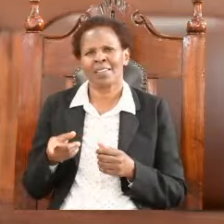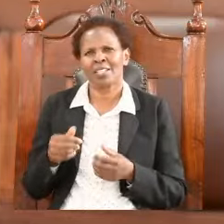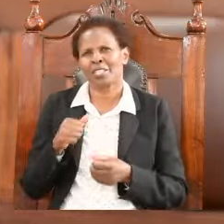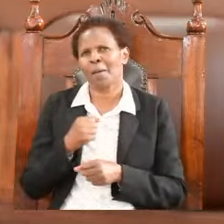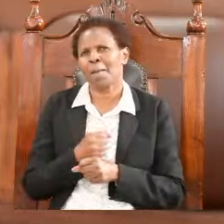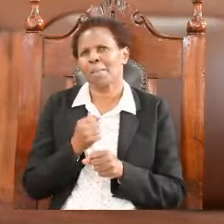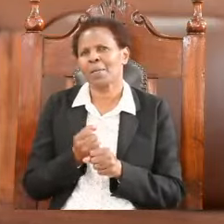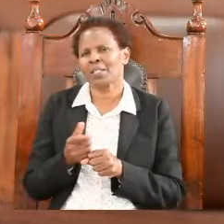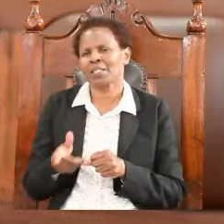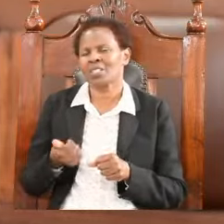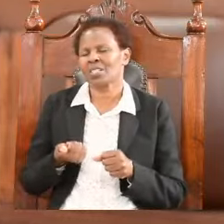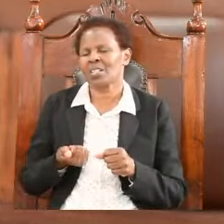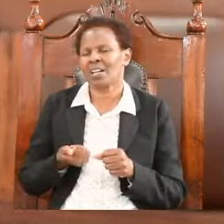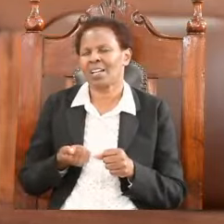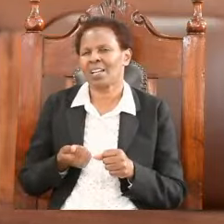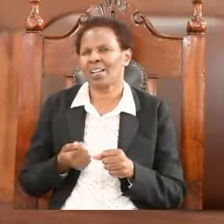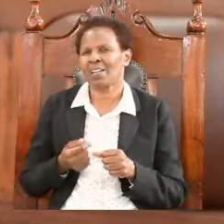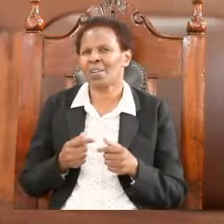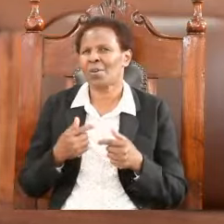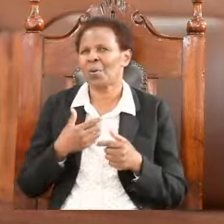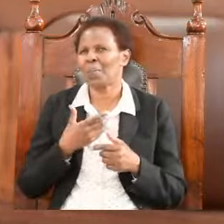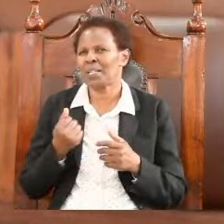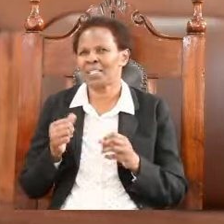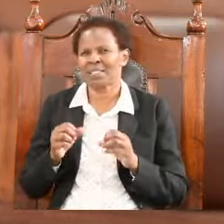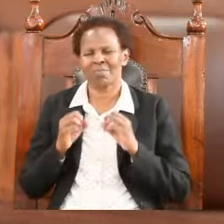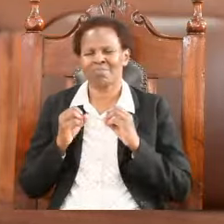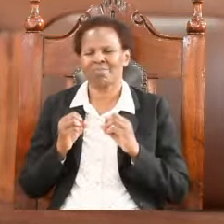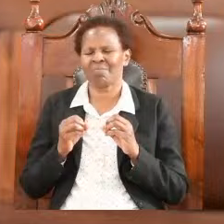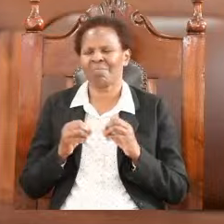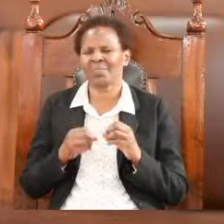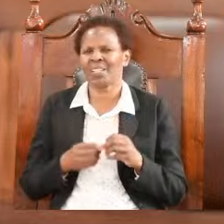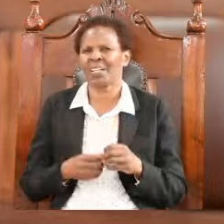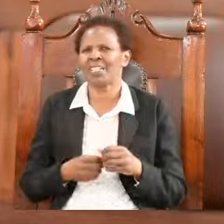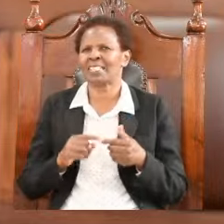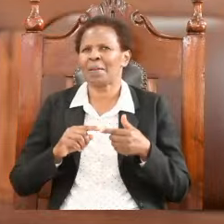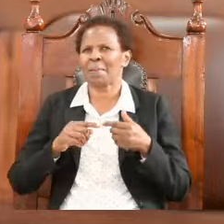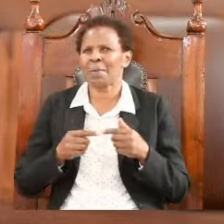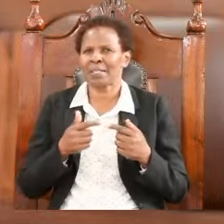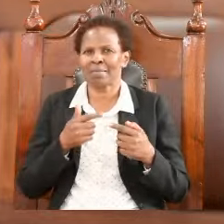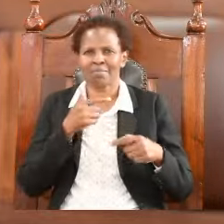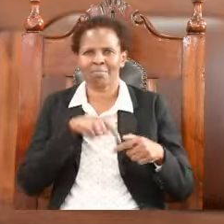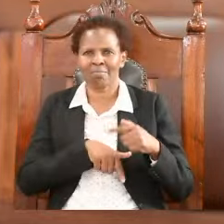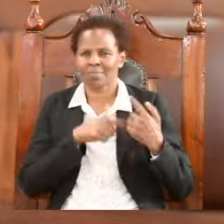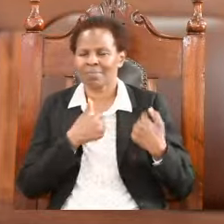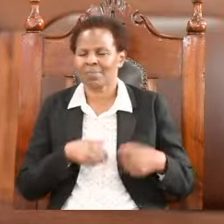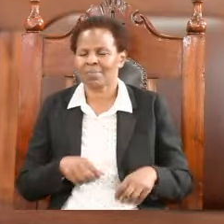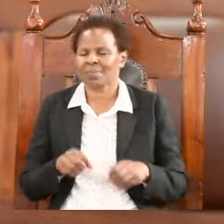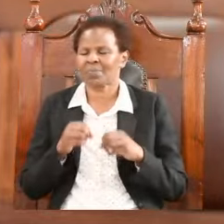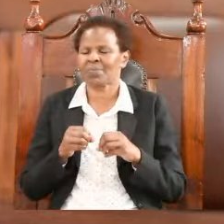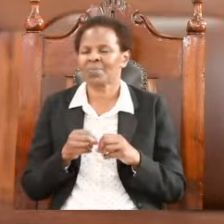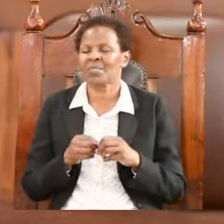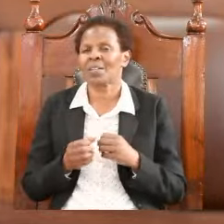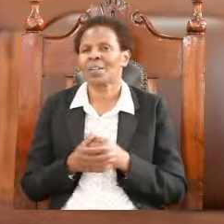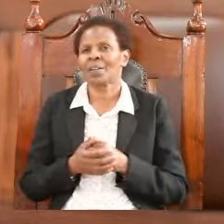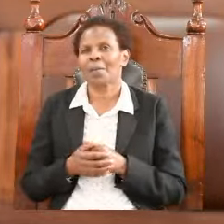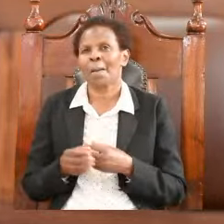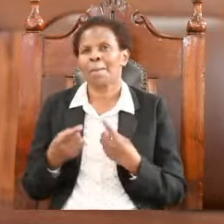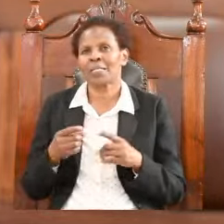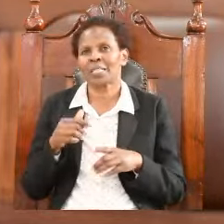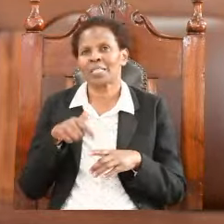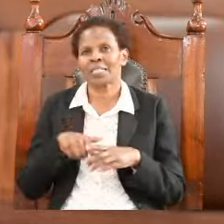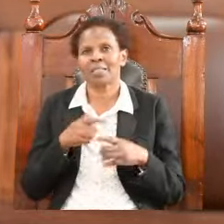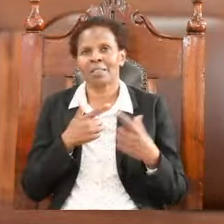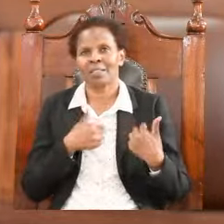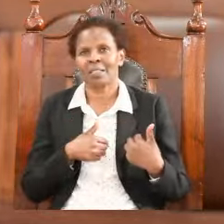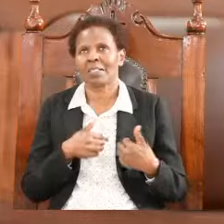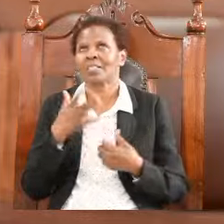gotoma, aiguya teniara akarize, nyanyi itiro ne matokoya, you know, nyanyi itiro ni uhora waku irehiria. No goro ine ake,